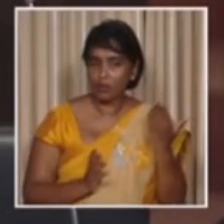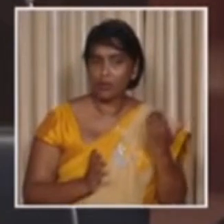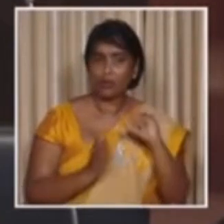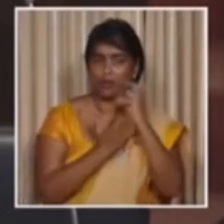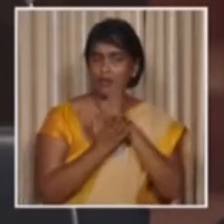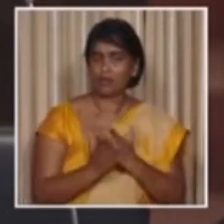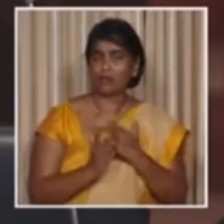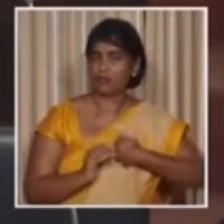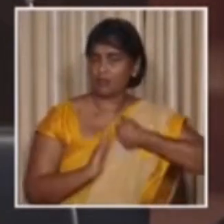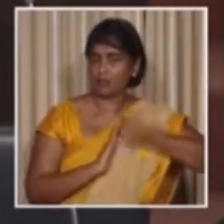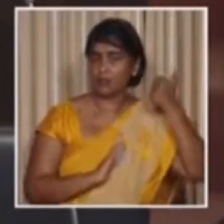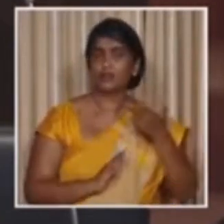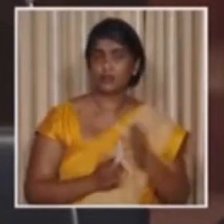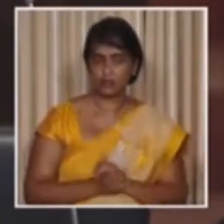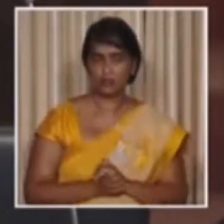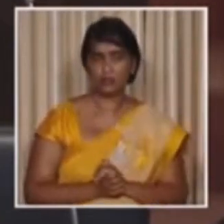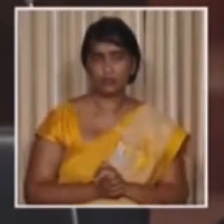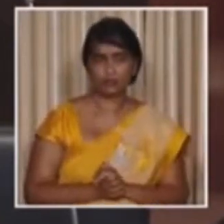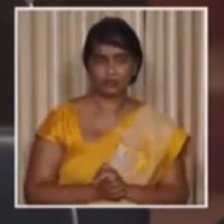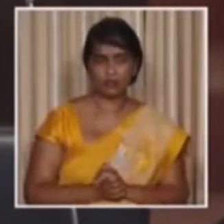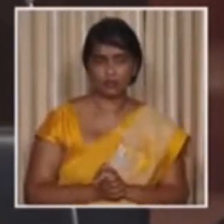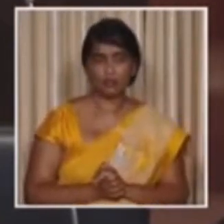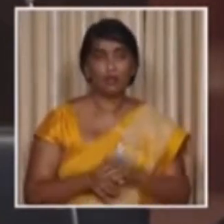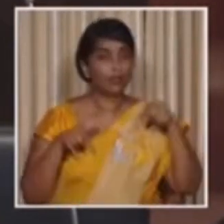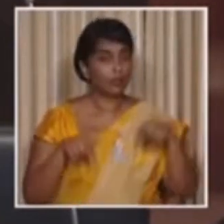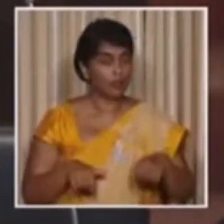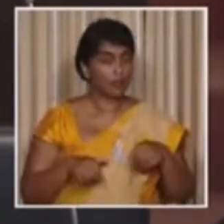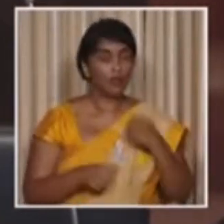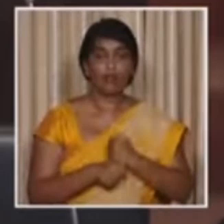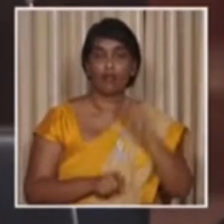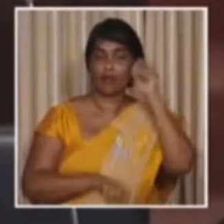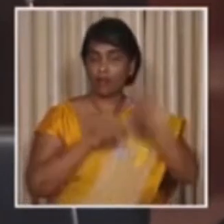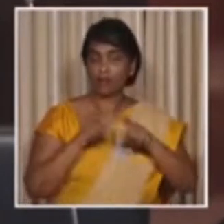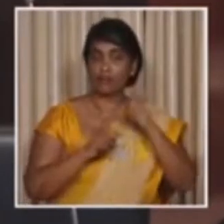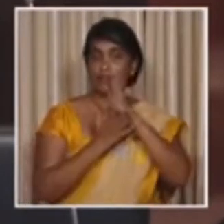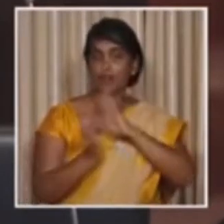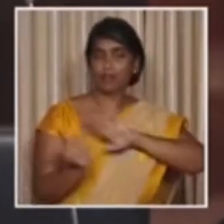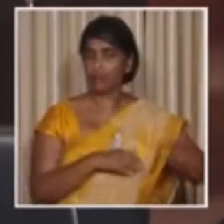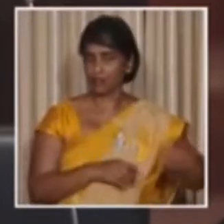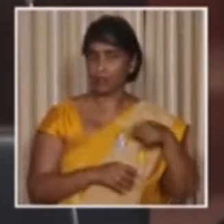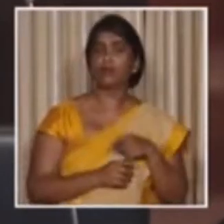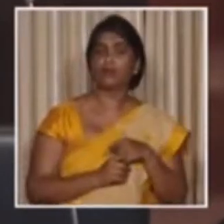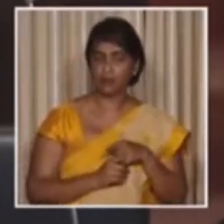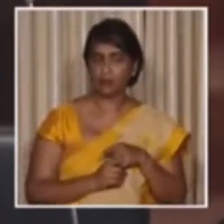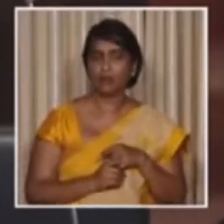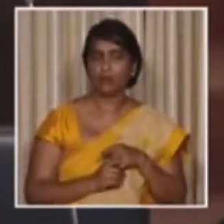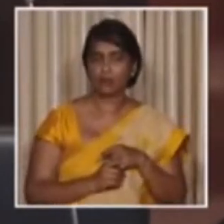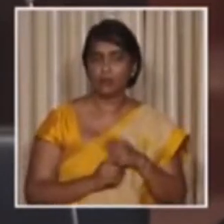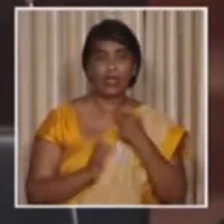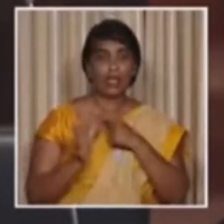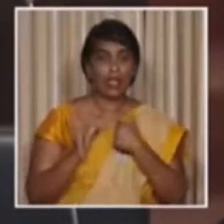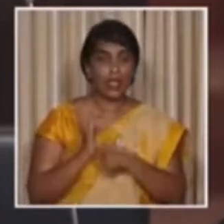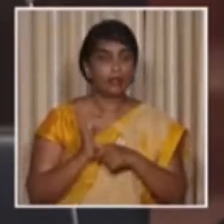විවස්ථා උත්තරීතරයි. ඔබට ප්‍රශ්න දෙකක් අහන්න. විවස්ථා උත්තරීතරයි. දැන් රජයේ නිලධාරී විවස්ථා පැත්තකට දාලා 21 සෙමෙන්